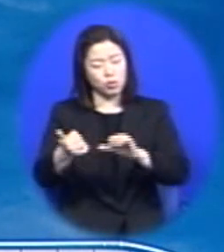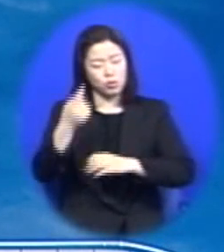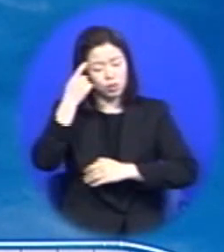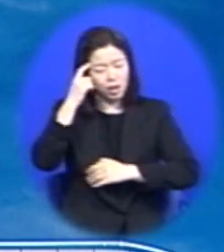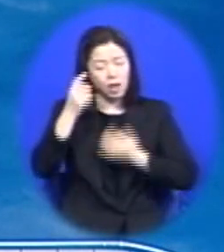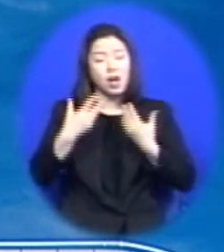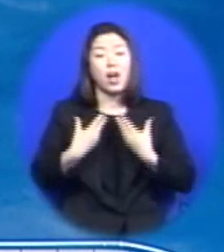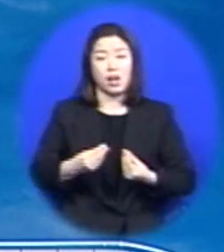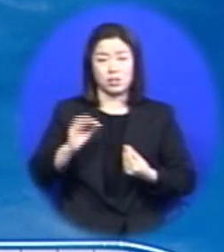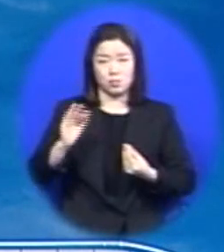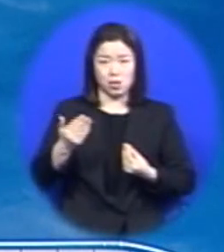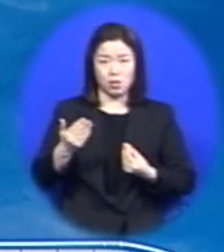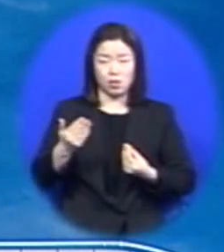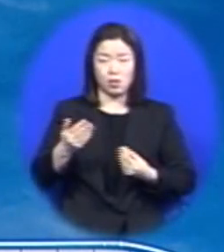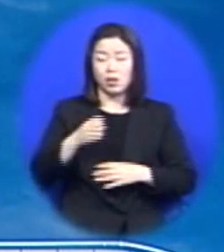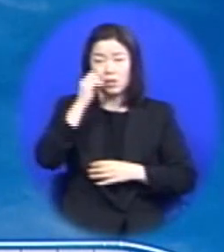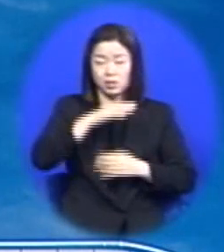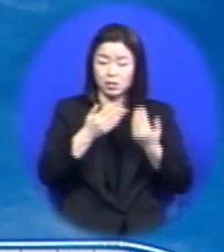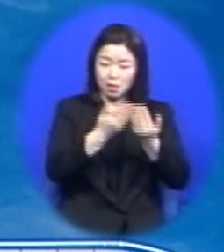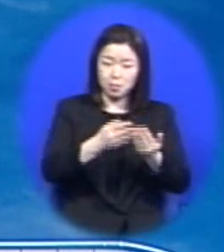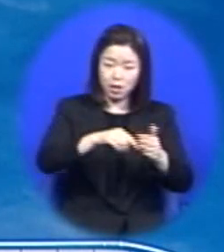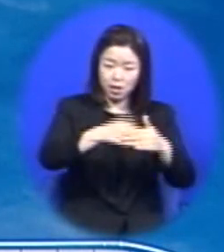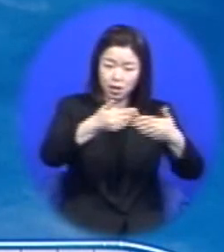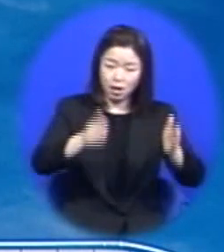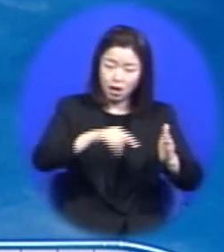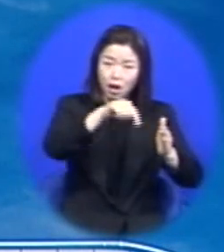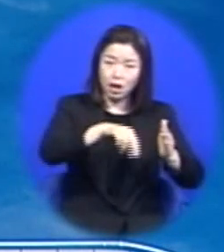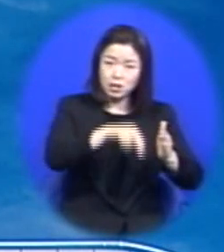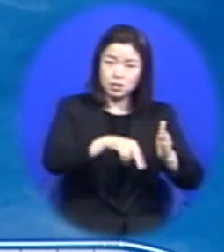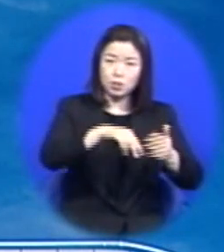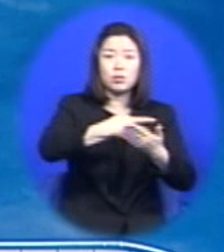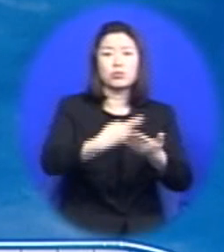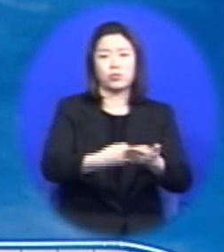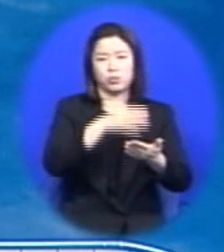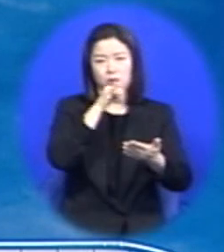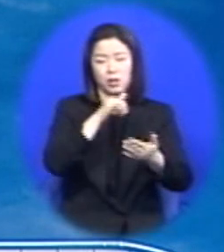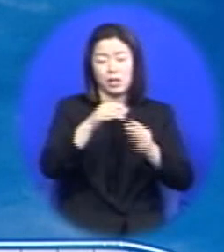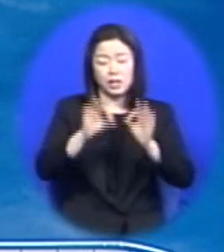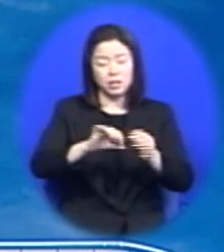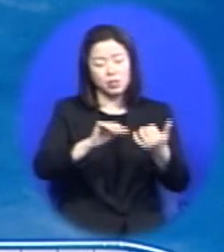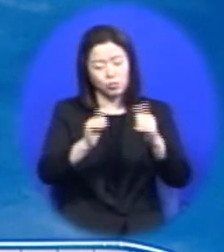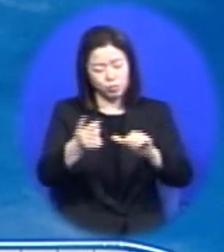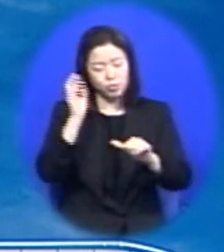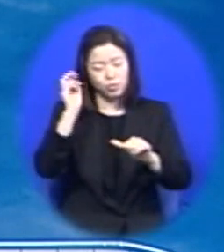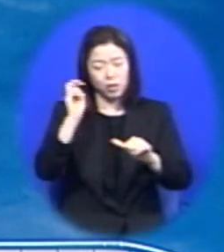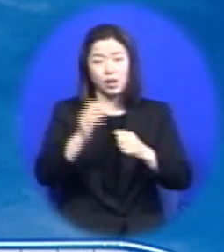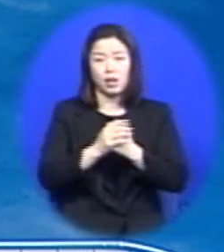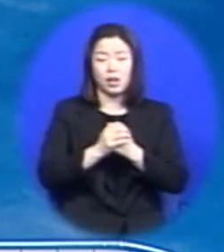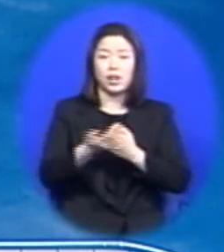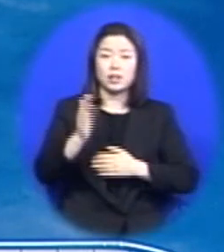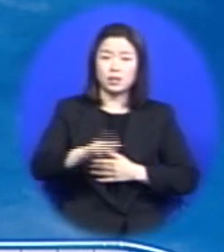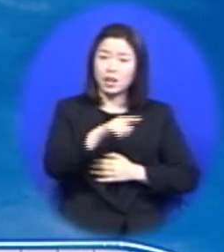낙심이 돼서 그냥 선실에서 다 쓰러졌습니다. 이제는 죽었구나. 백부장